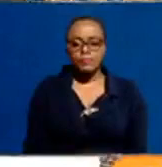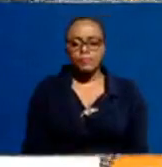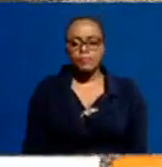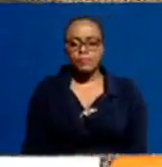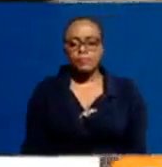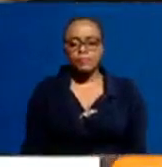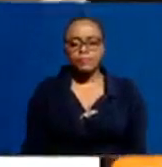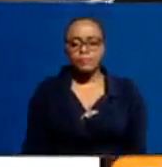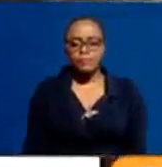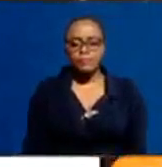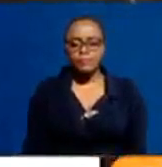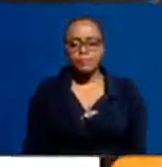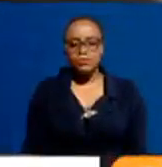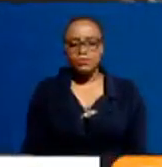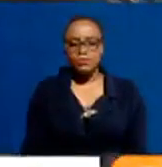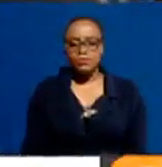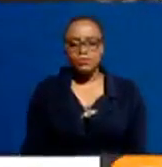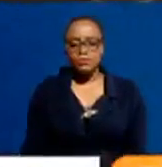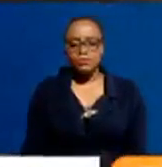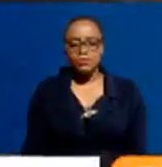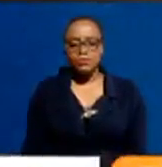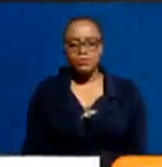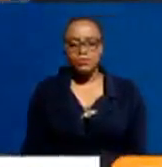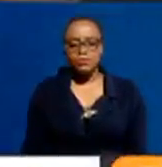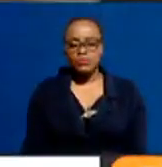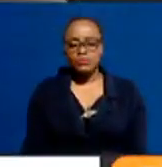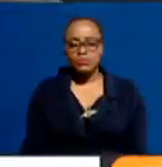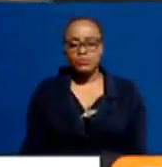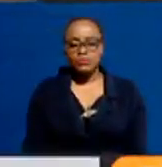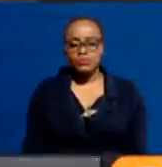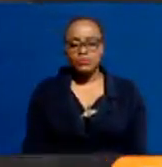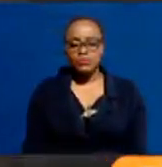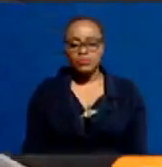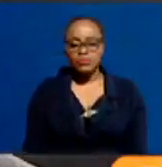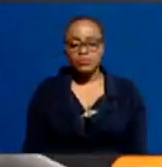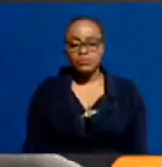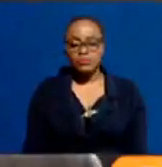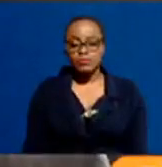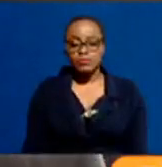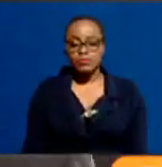Faith Chandianya, Runinga ya Citizen.